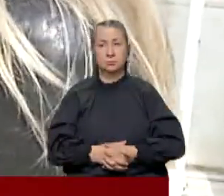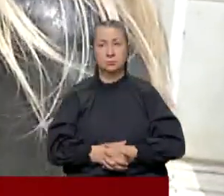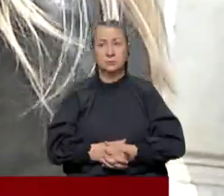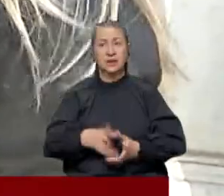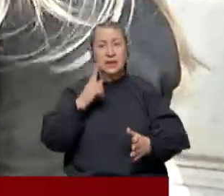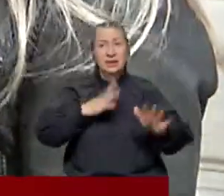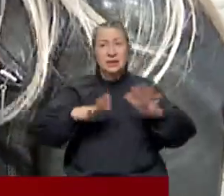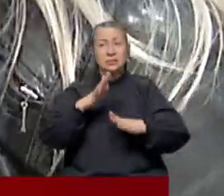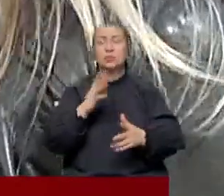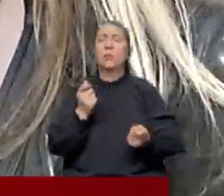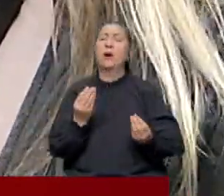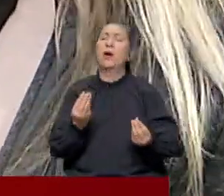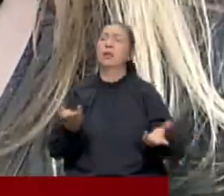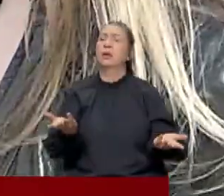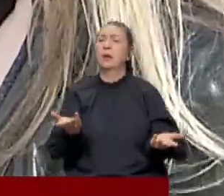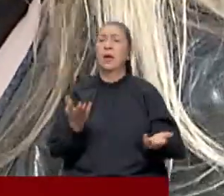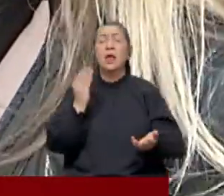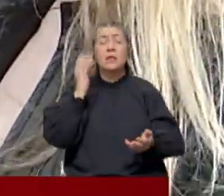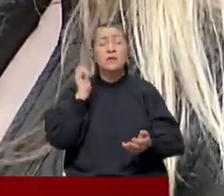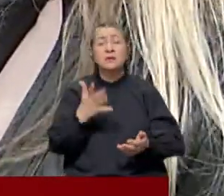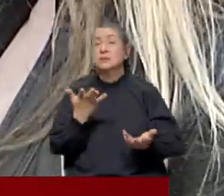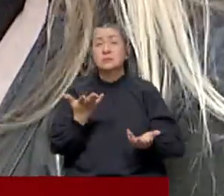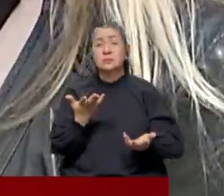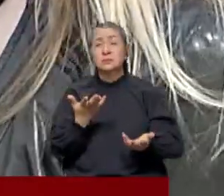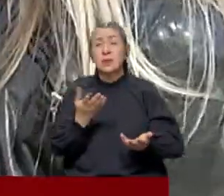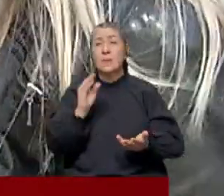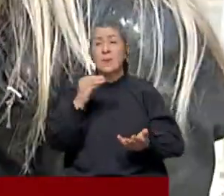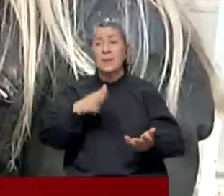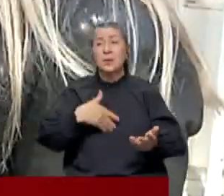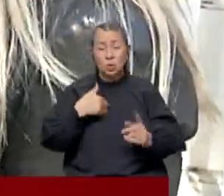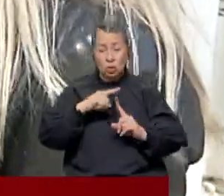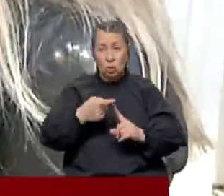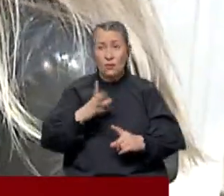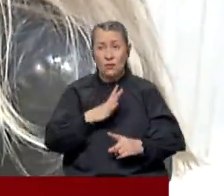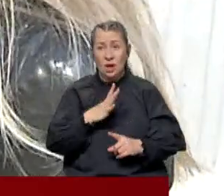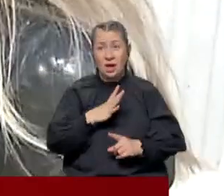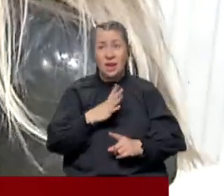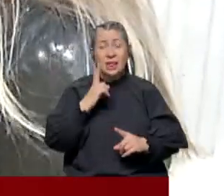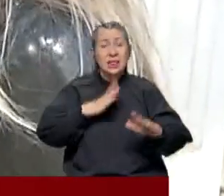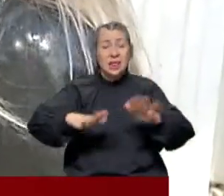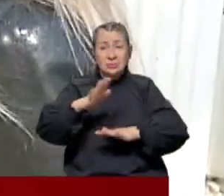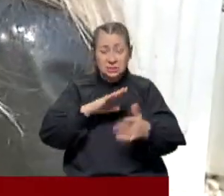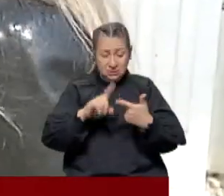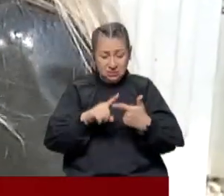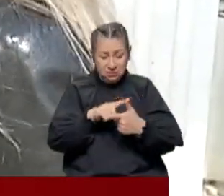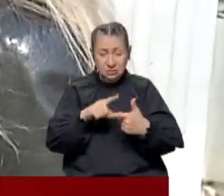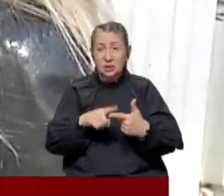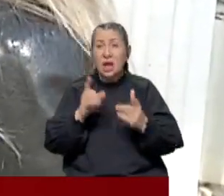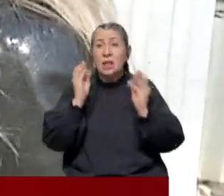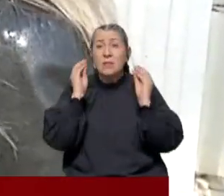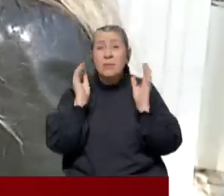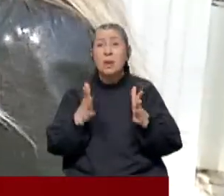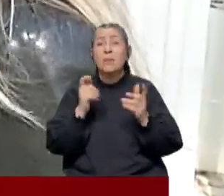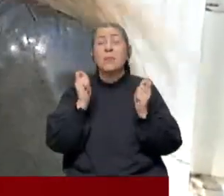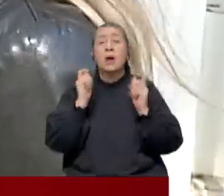Nasıl temizlik malzemesi? Çok. En çok ne zorluyorsun? Bebek bir torunum var. Temizlik. Yani çok onlar.